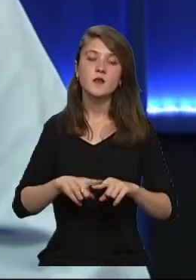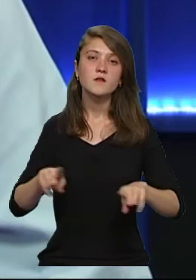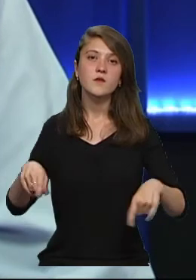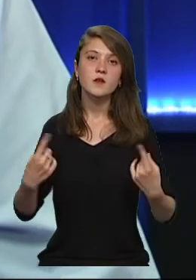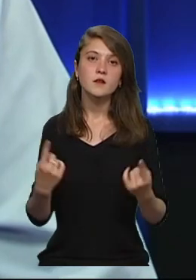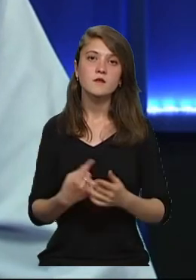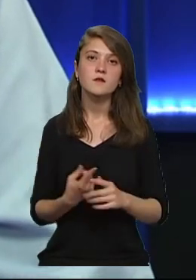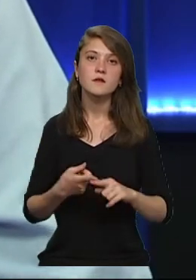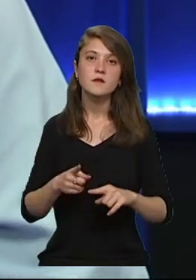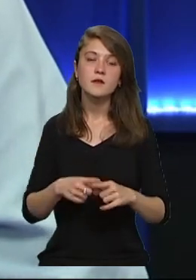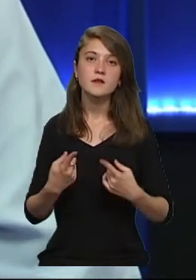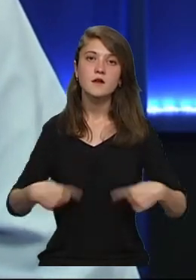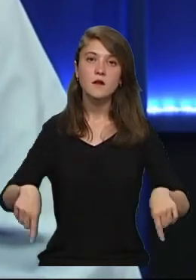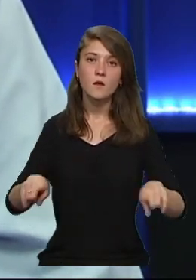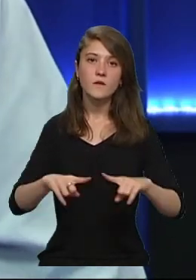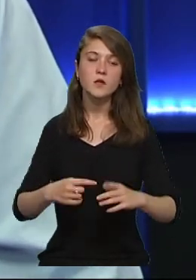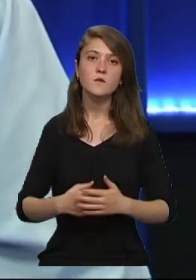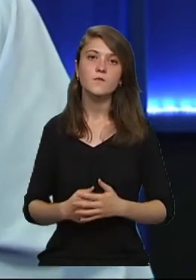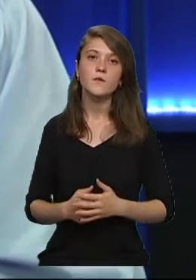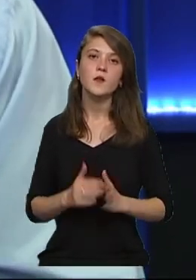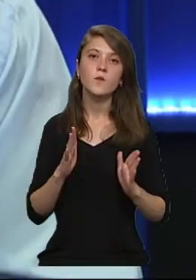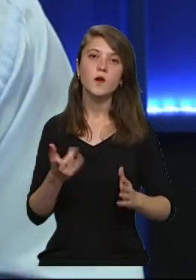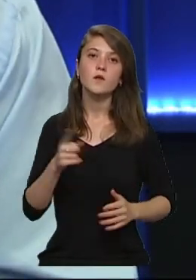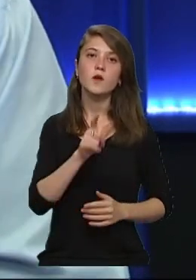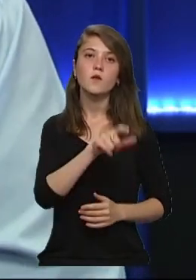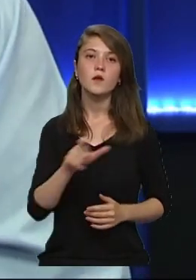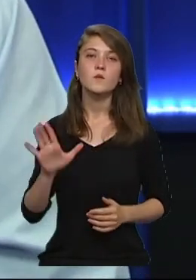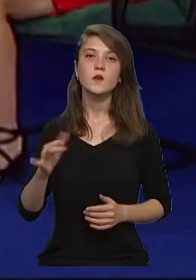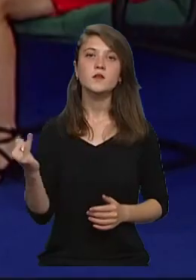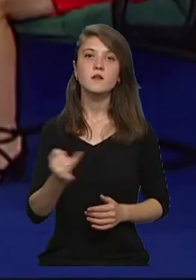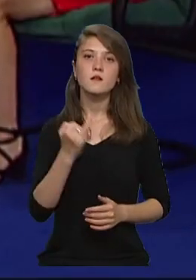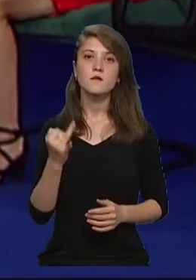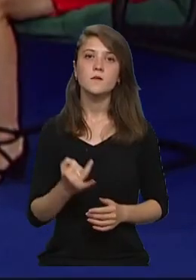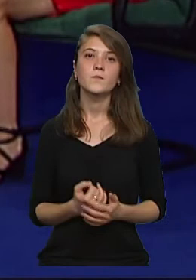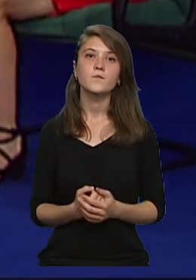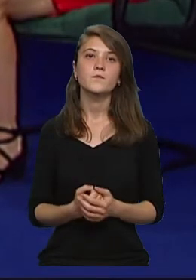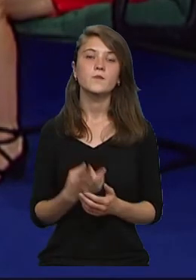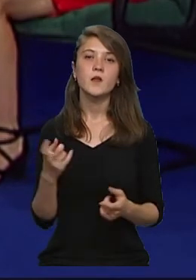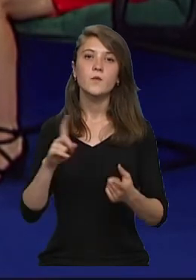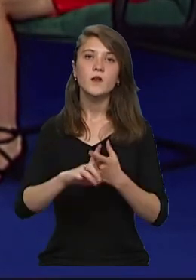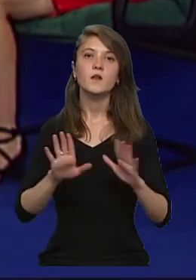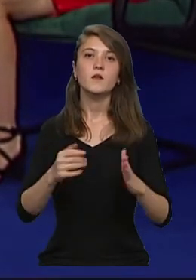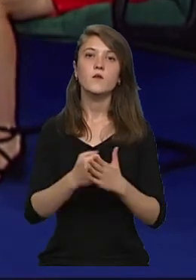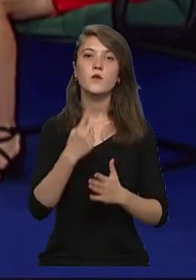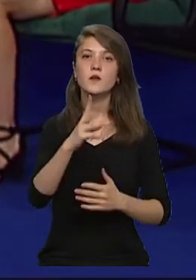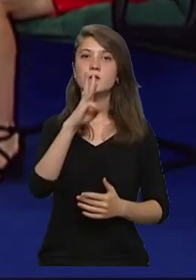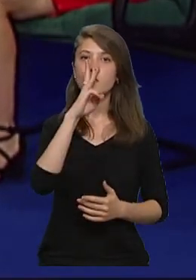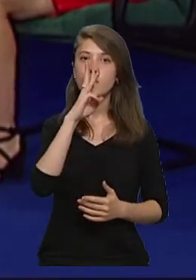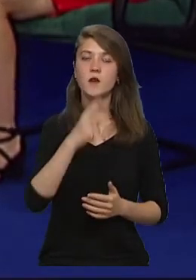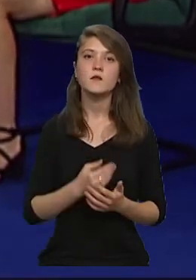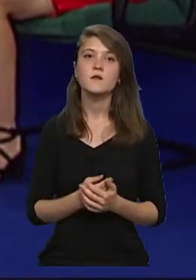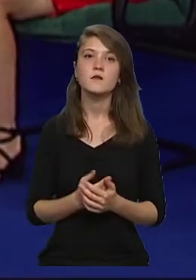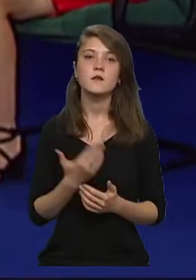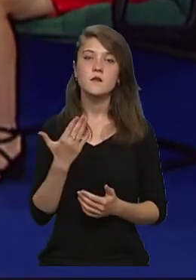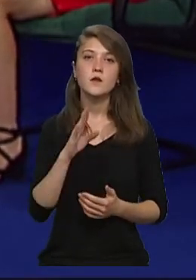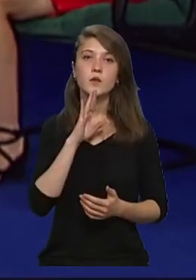середовище, і тоді буде людині цікаво не прив'язувати тільки одну заробітну плату. Тому що дякую. Дякую. Пані